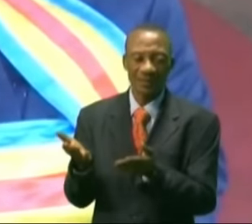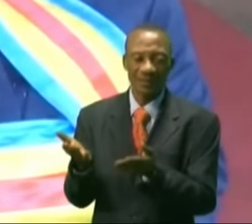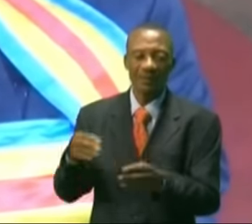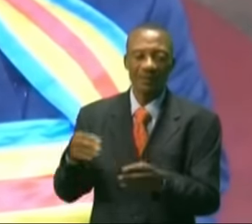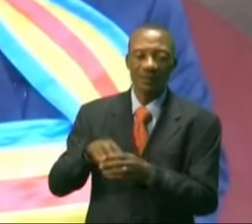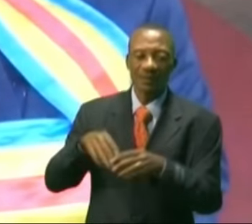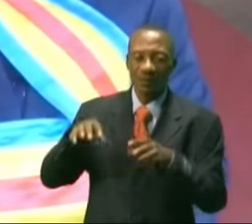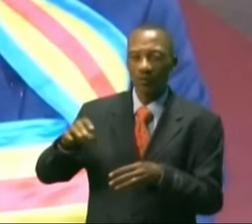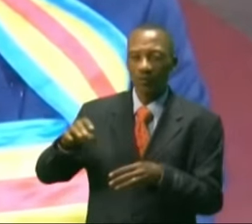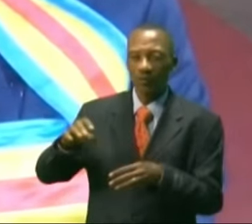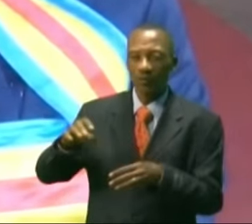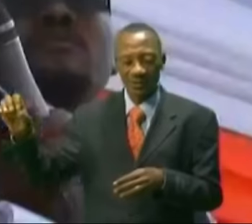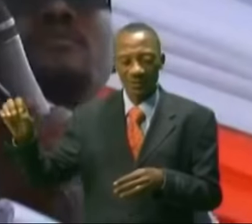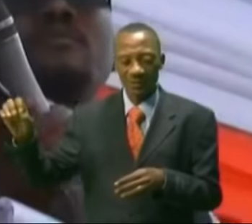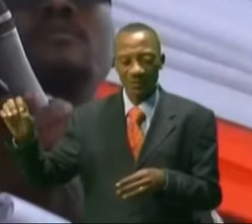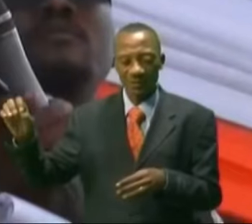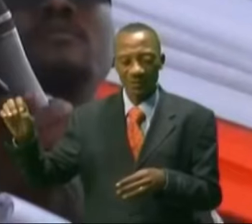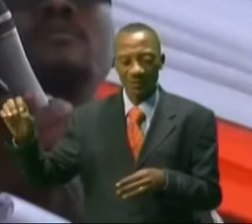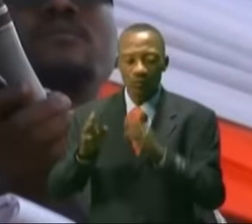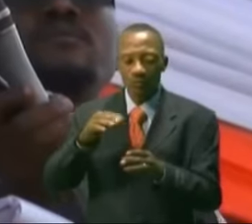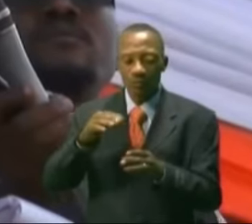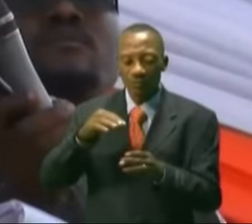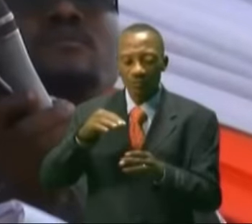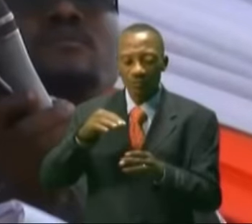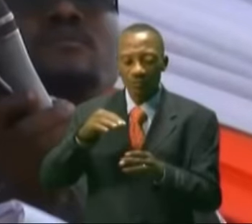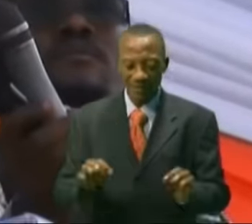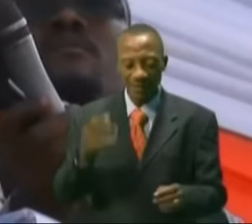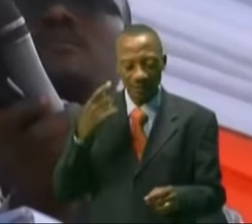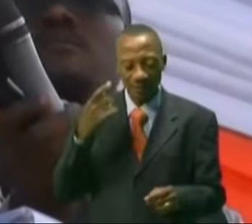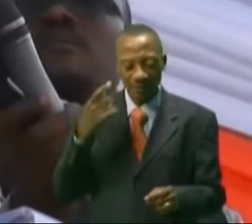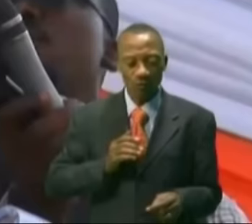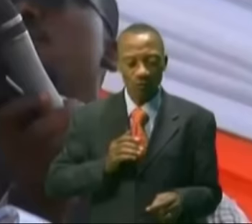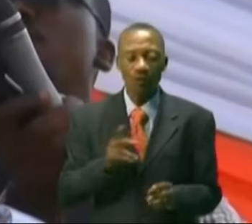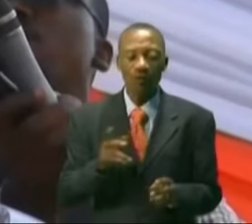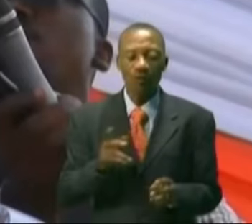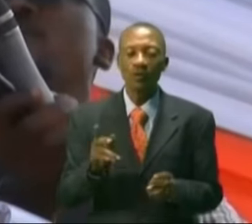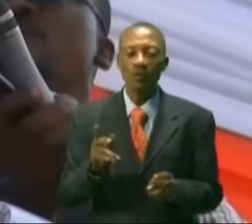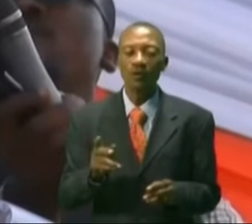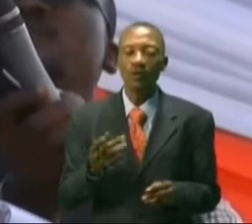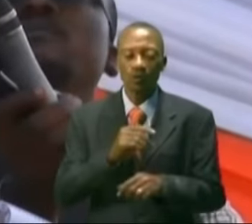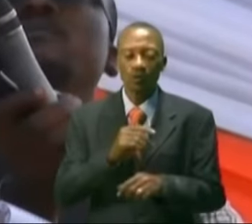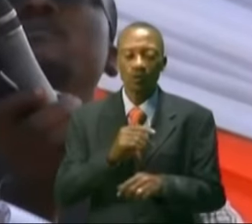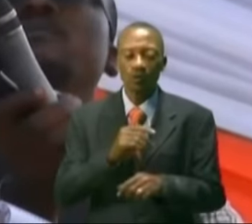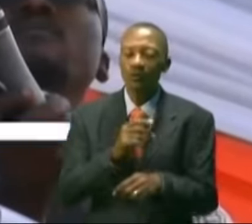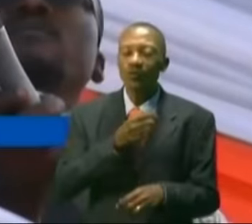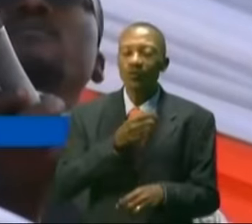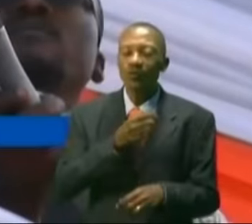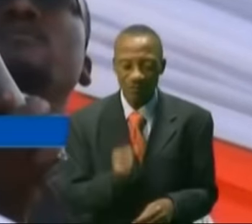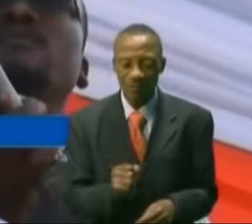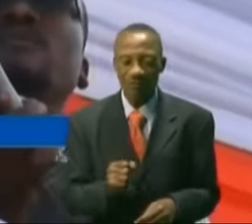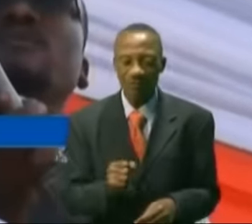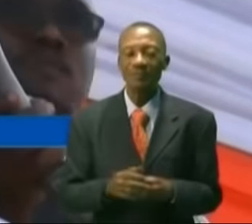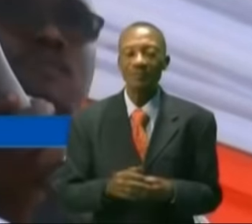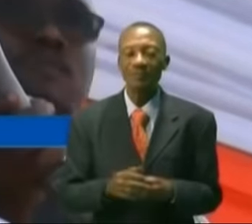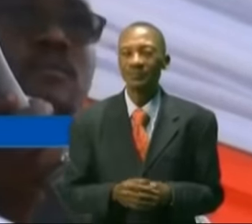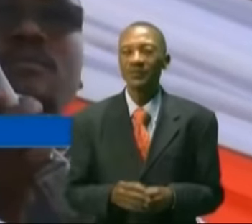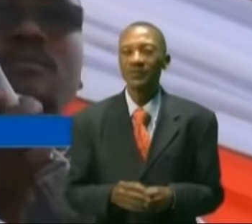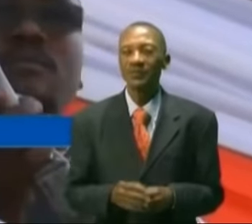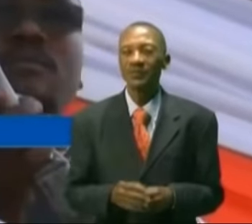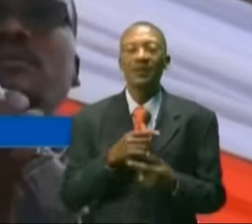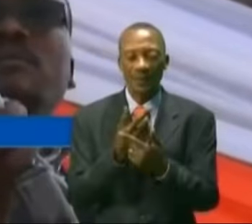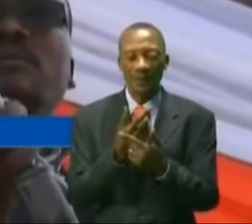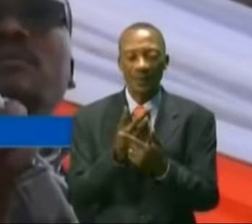nos ancêtres. Dans cette lutte pour la libération de notre pays, de notre peuple, je sais que